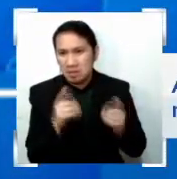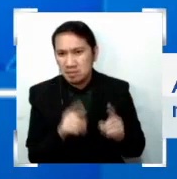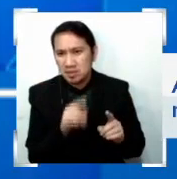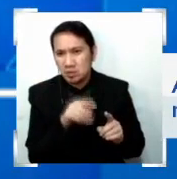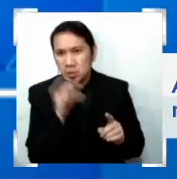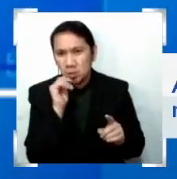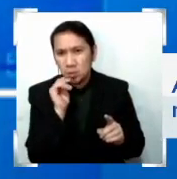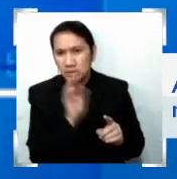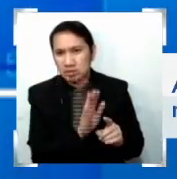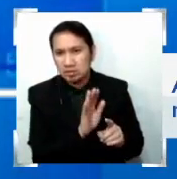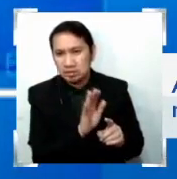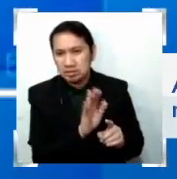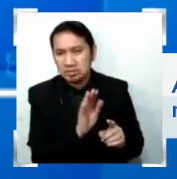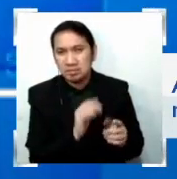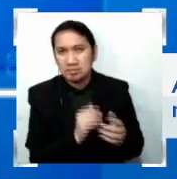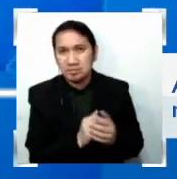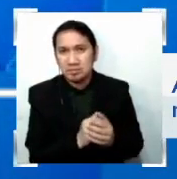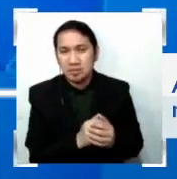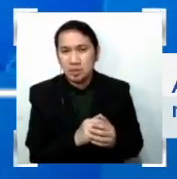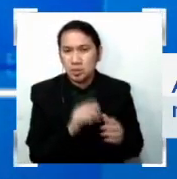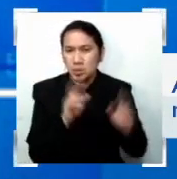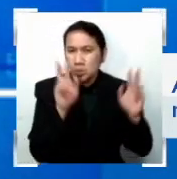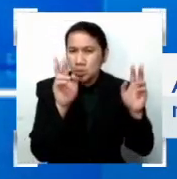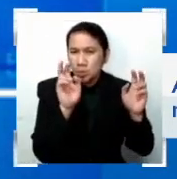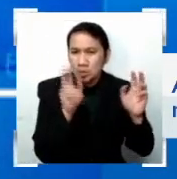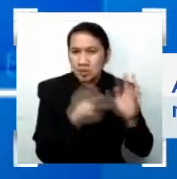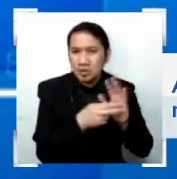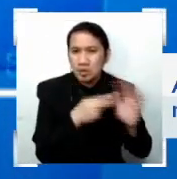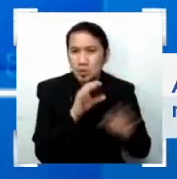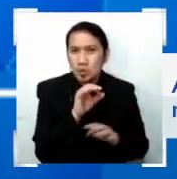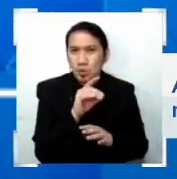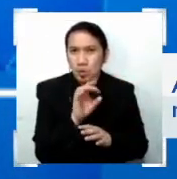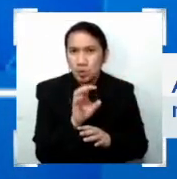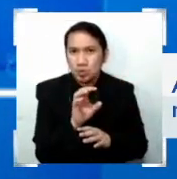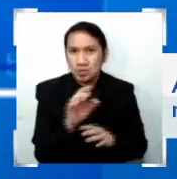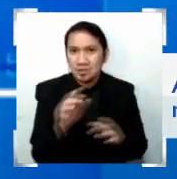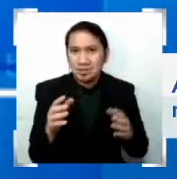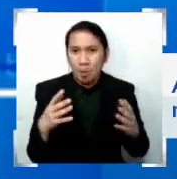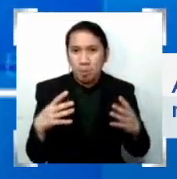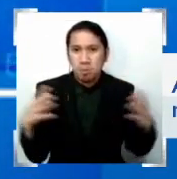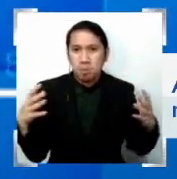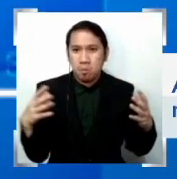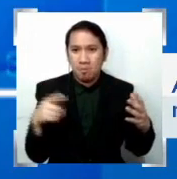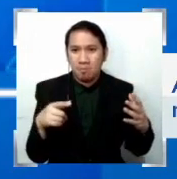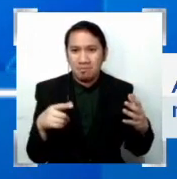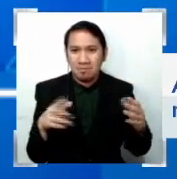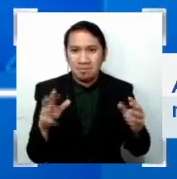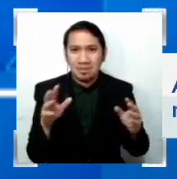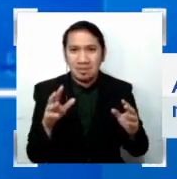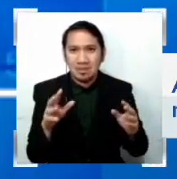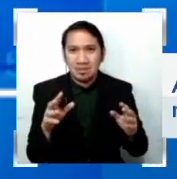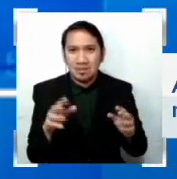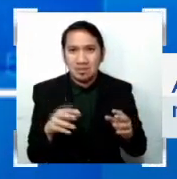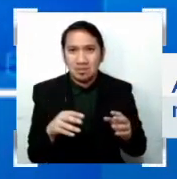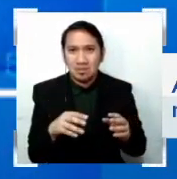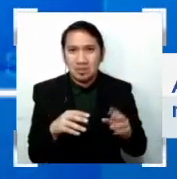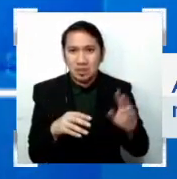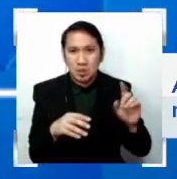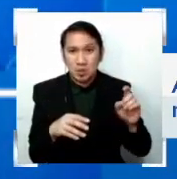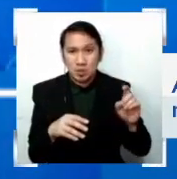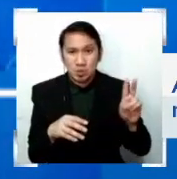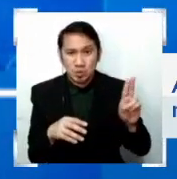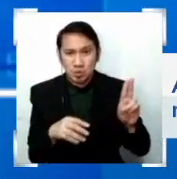ang tinatawag namin, pumanaw na kasama na sa encounter kanina dito, siya yung si Xu na binabangkit